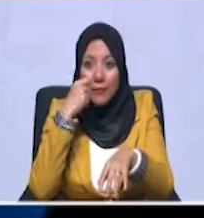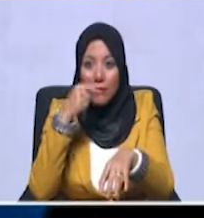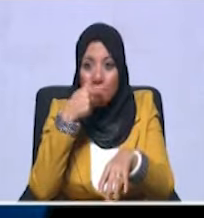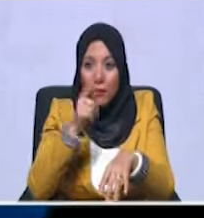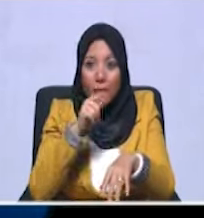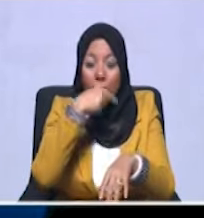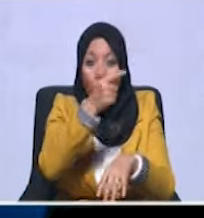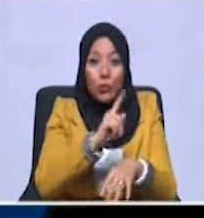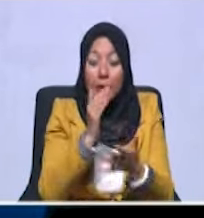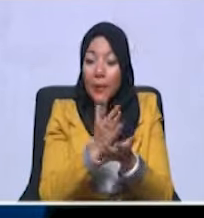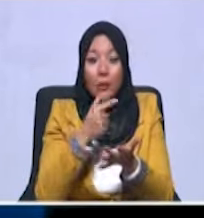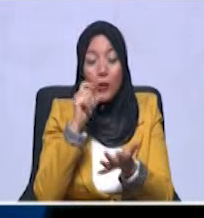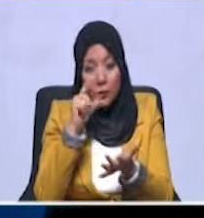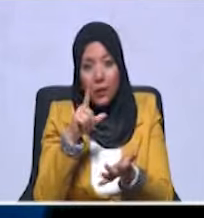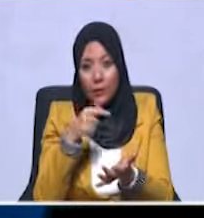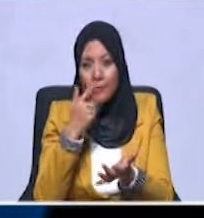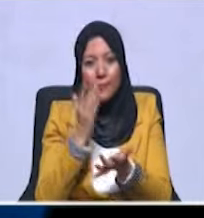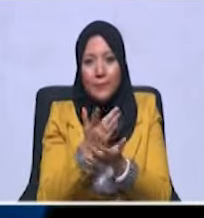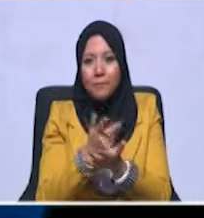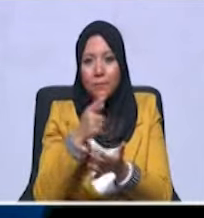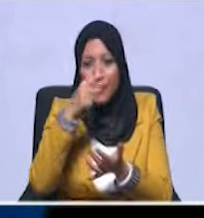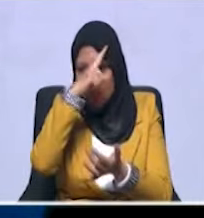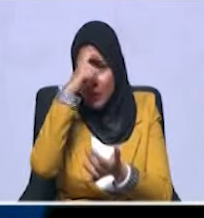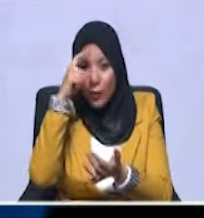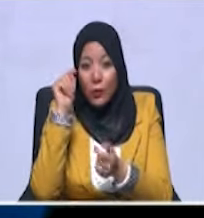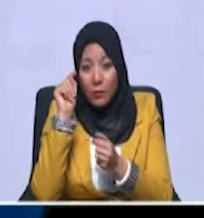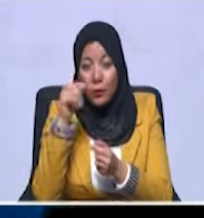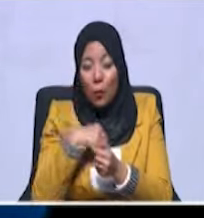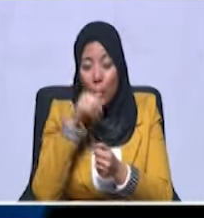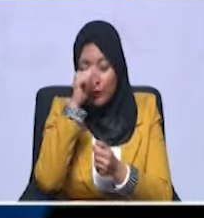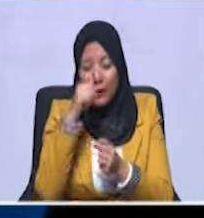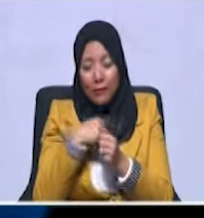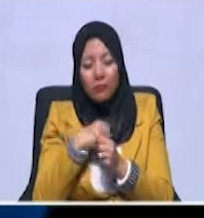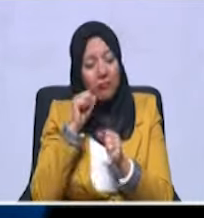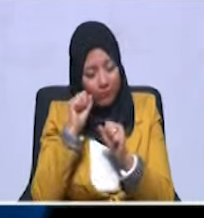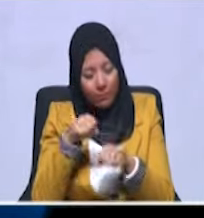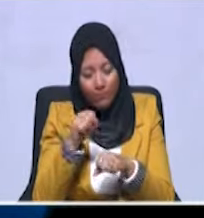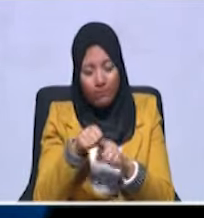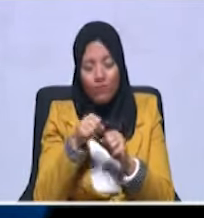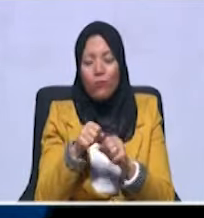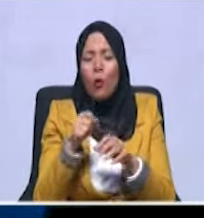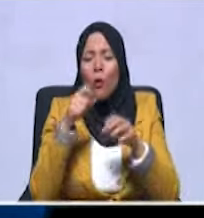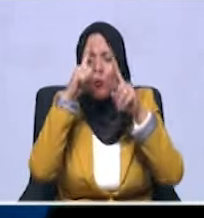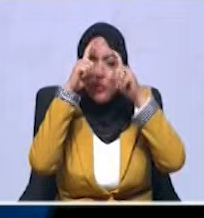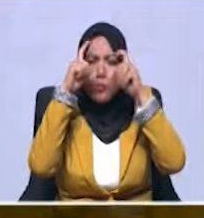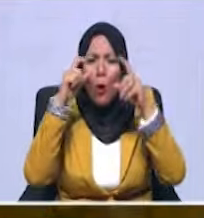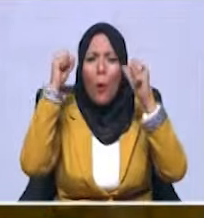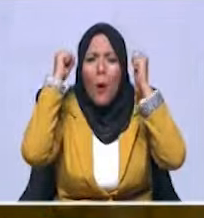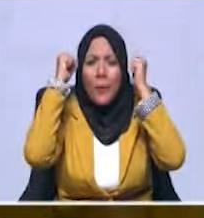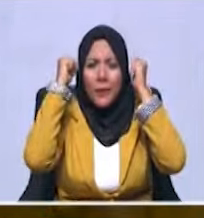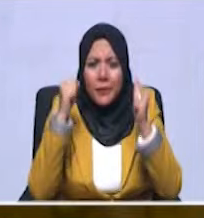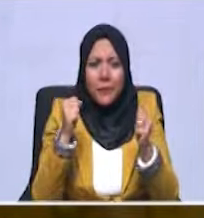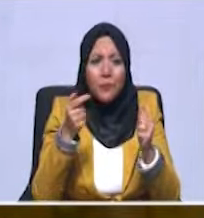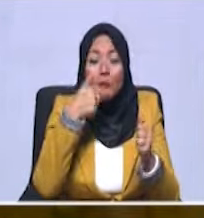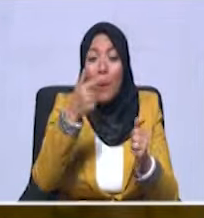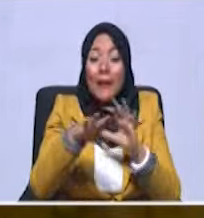مريض بالسرطان. صحيح. متهيألي الموضوع ده كان صعب قوي عليك. ايه من اللي حصل؟ اشد ايام حياتي يعني. عملتي ايه